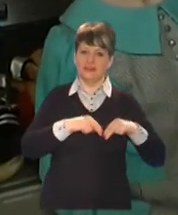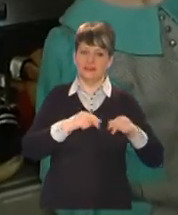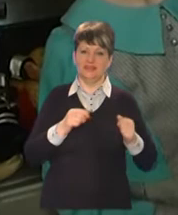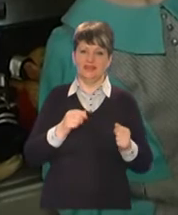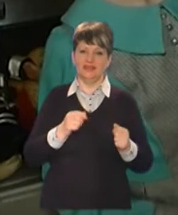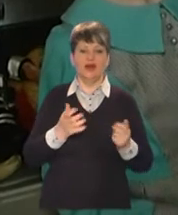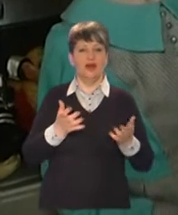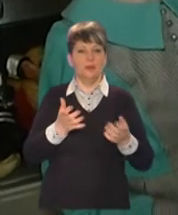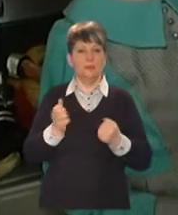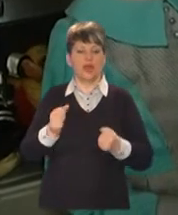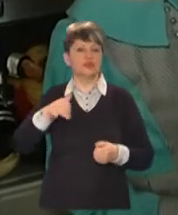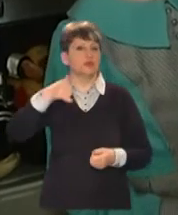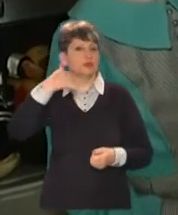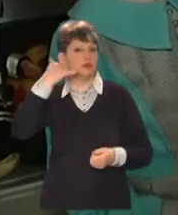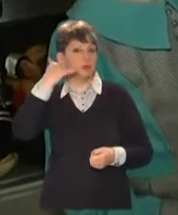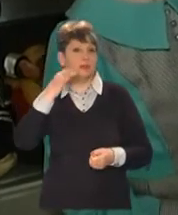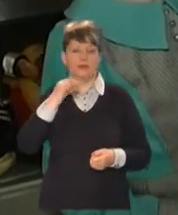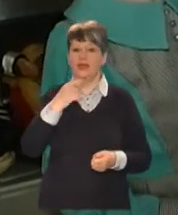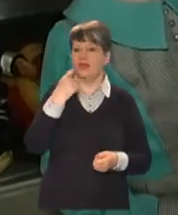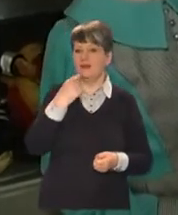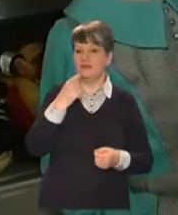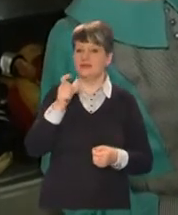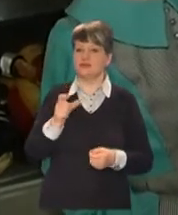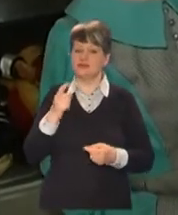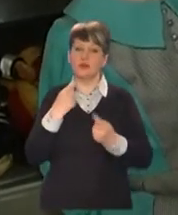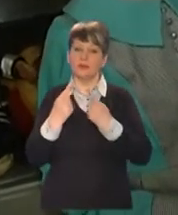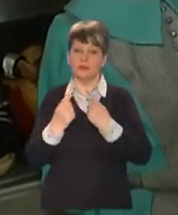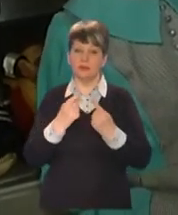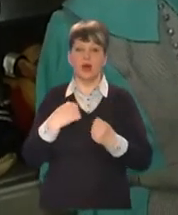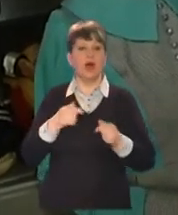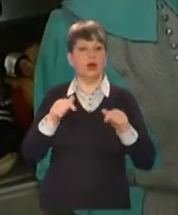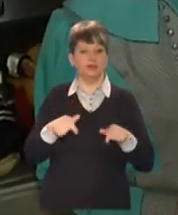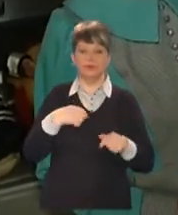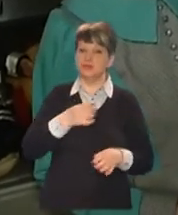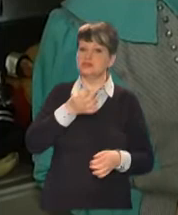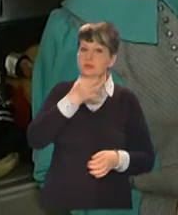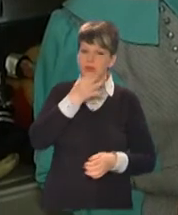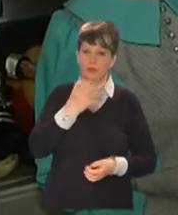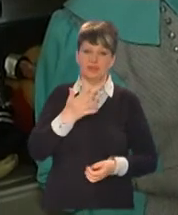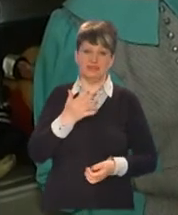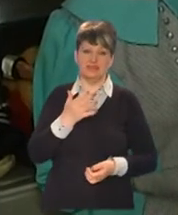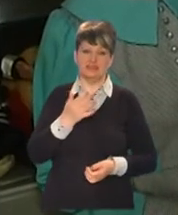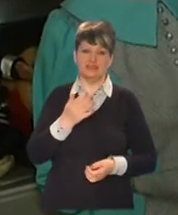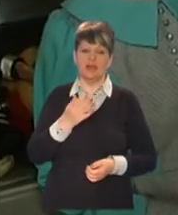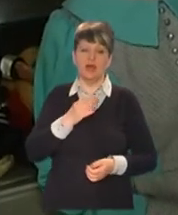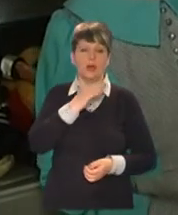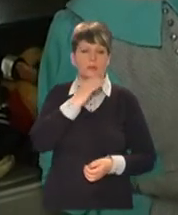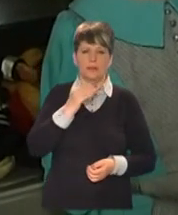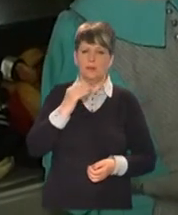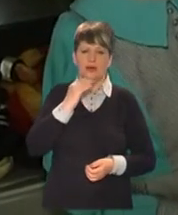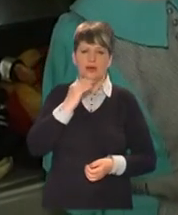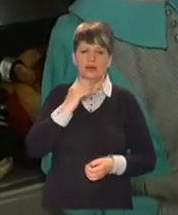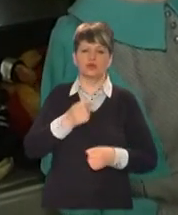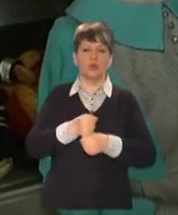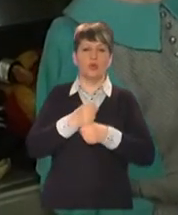працювати, брати трубку і говорити в трубку. А тут мені сподобалося, що тут